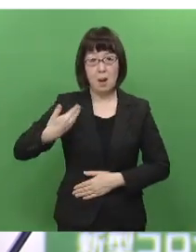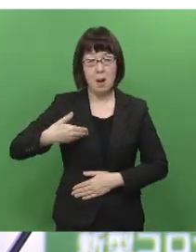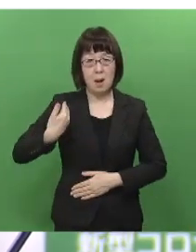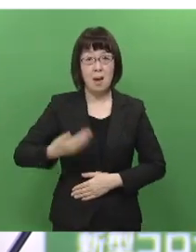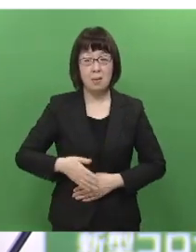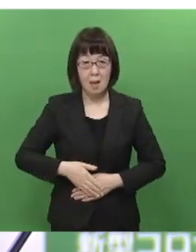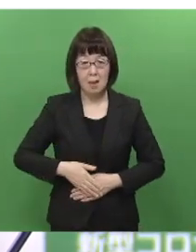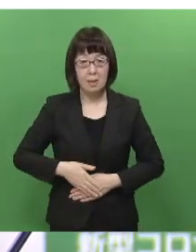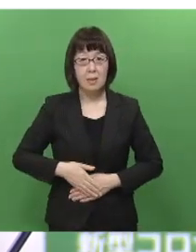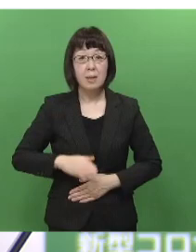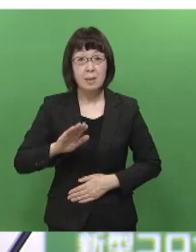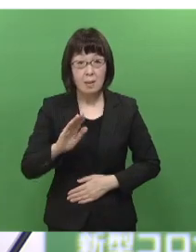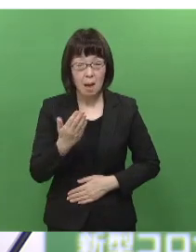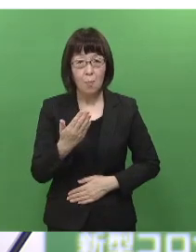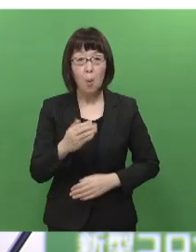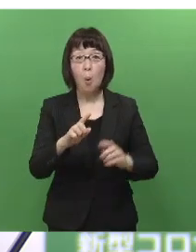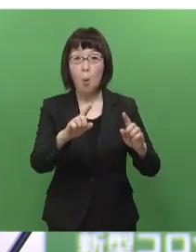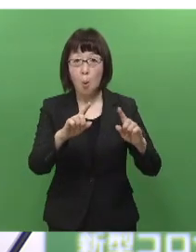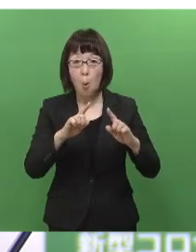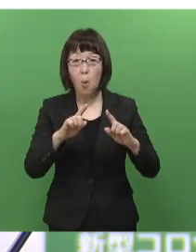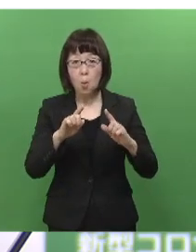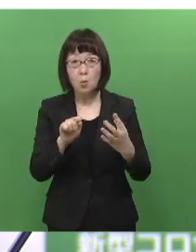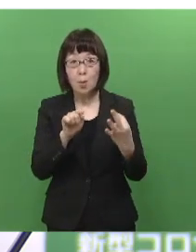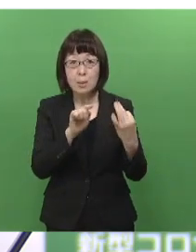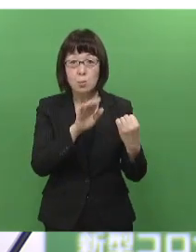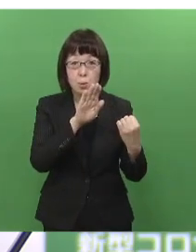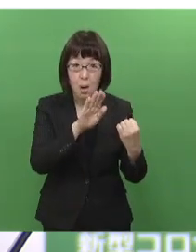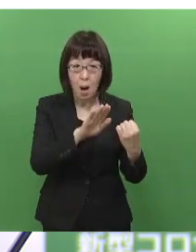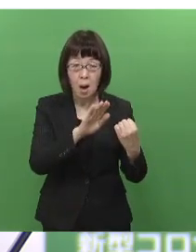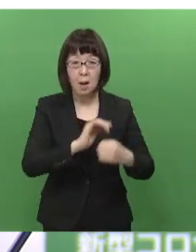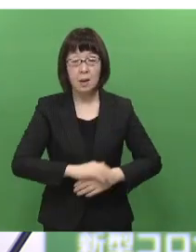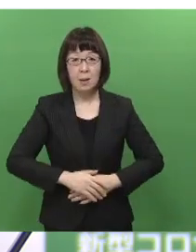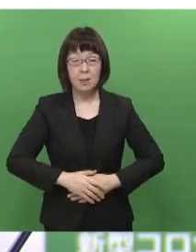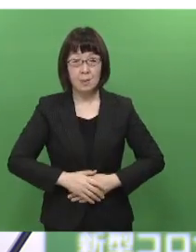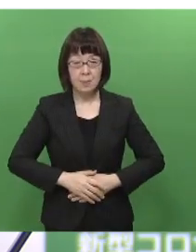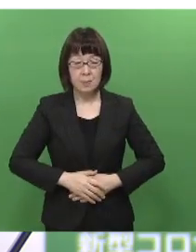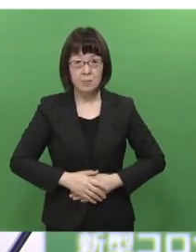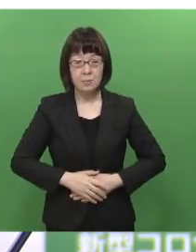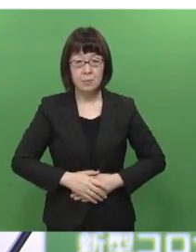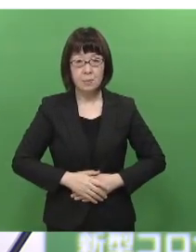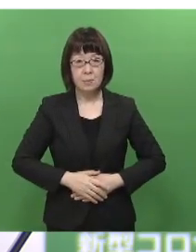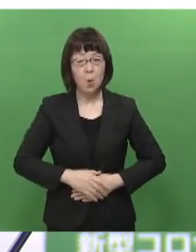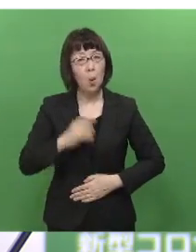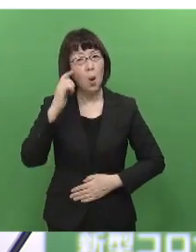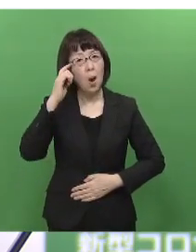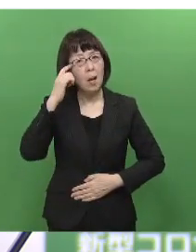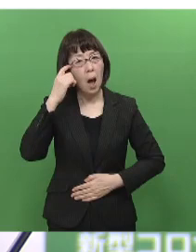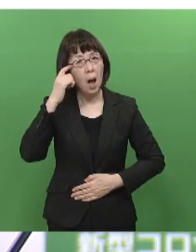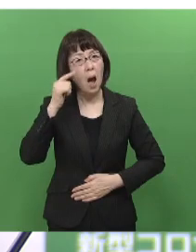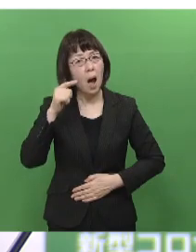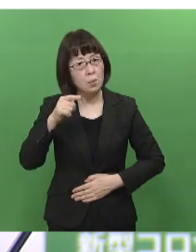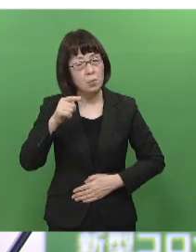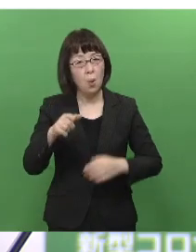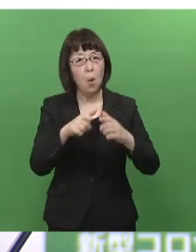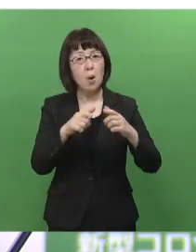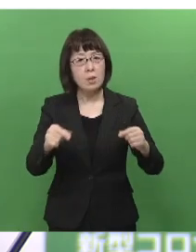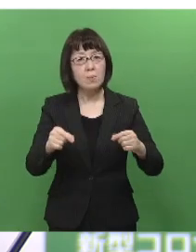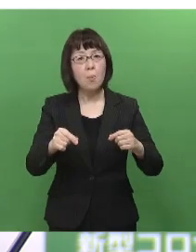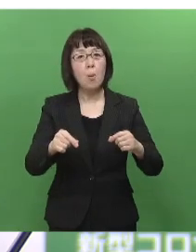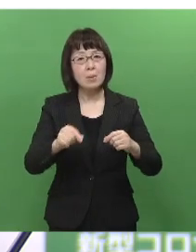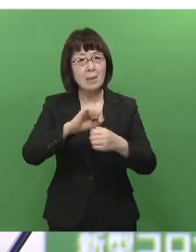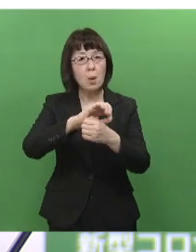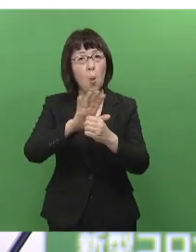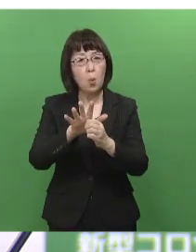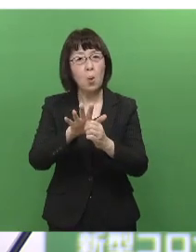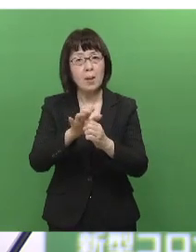のすでに報告は上がってきているわけです。ということは、やはり水際対策というのは極め